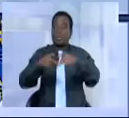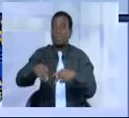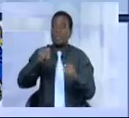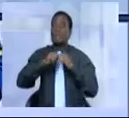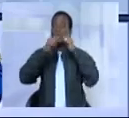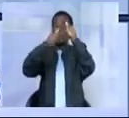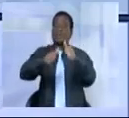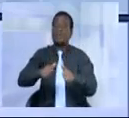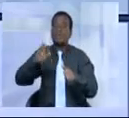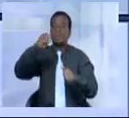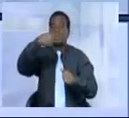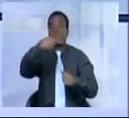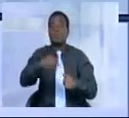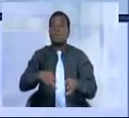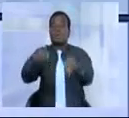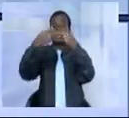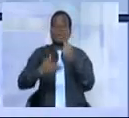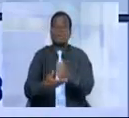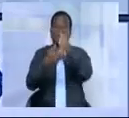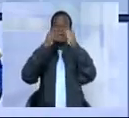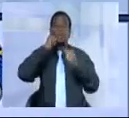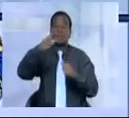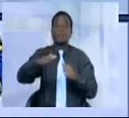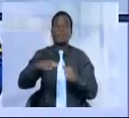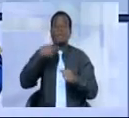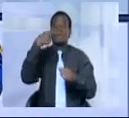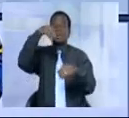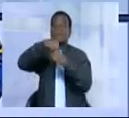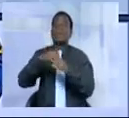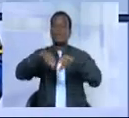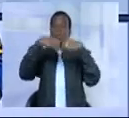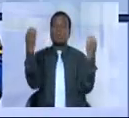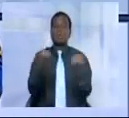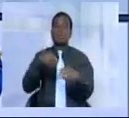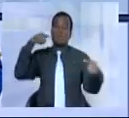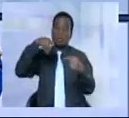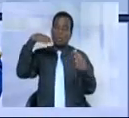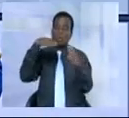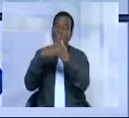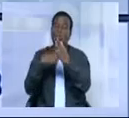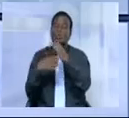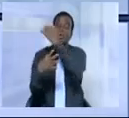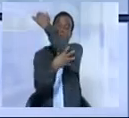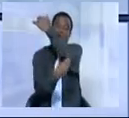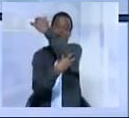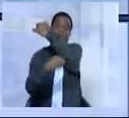non gouvernementale vient aider ces femmes regroupées en coopératives à lutter davantage contre